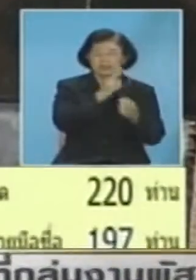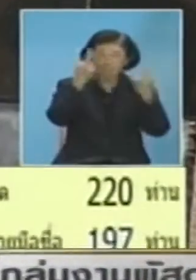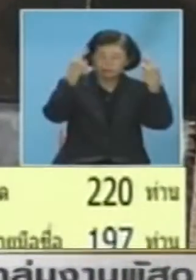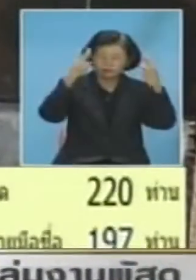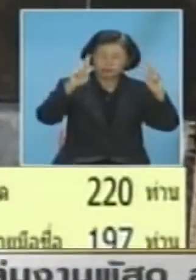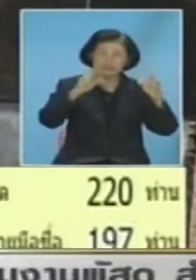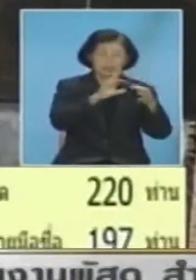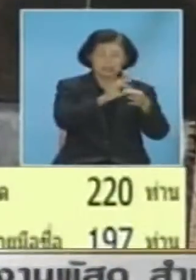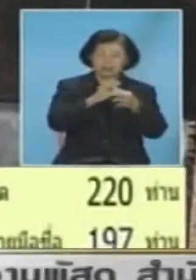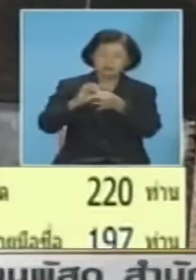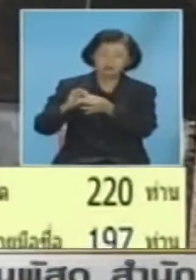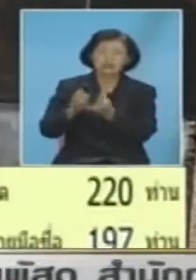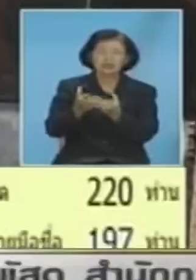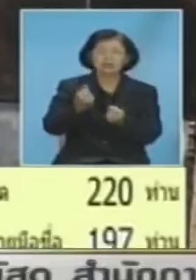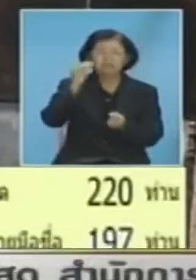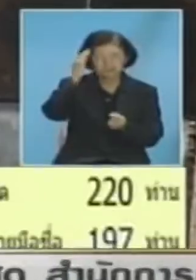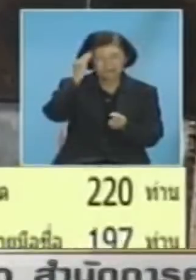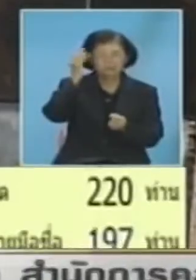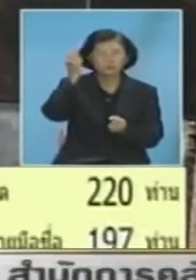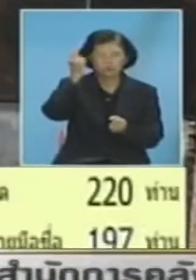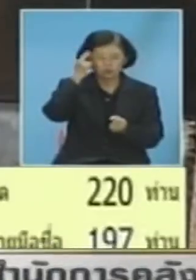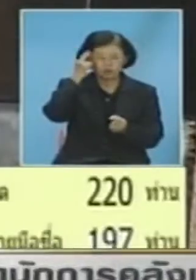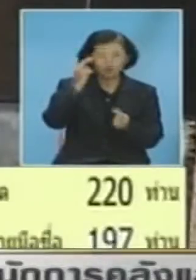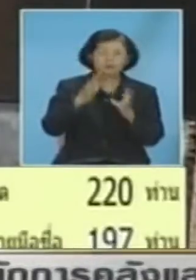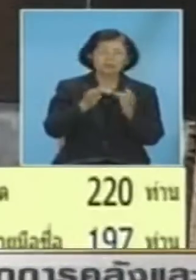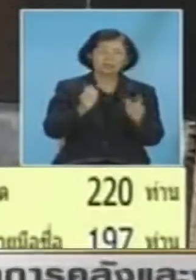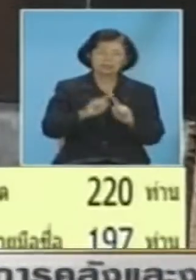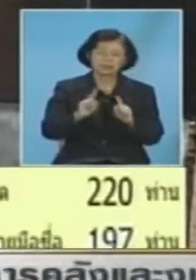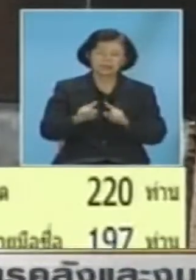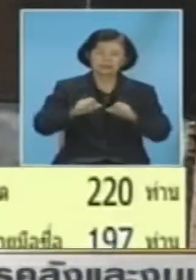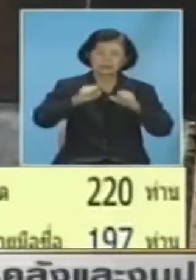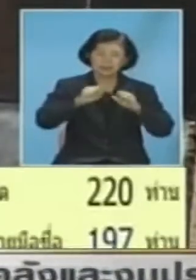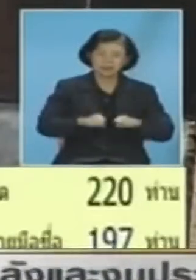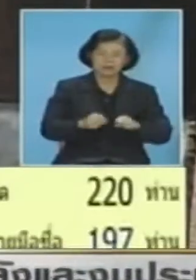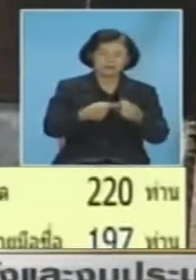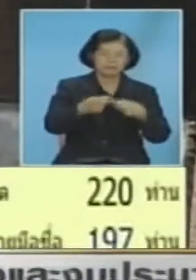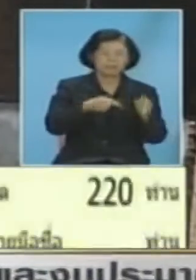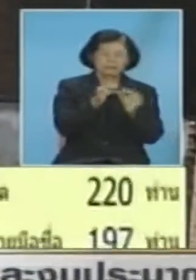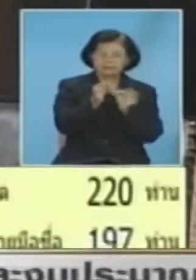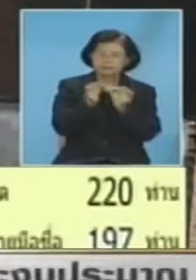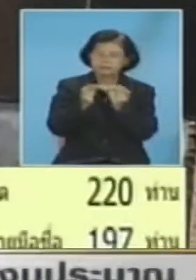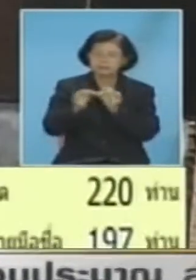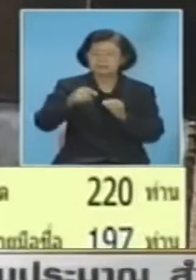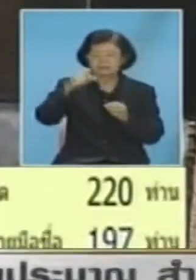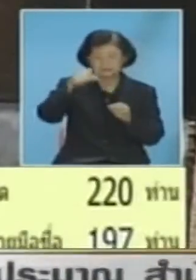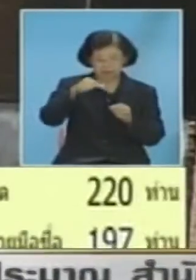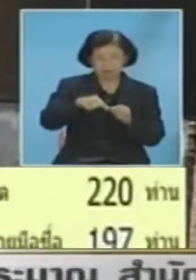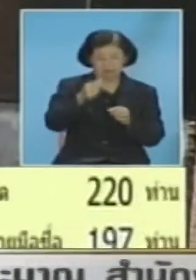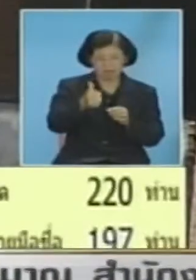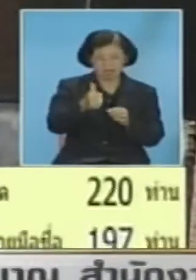ทุกท่านนั้นได้รับทราบรับรู้เกี่ยวกับข้อเท็จจริงแล้วก็สามารถที่จะมาชี้แจงต่อสภาแห่งนี้ได้อย่างสมบูรณ์